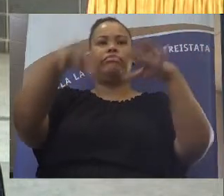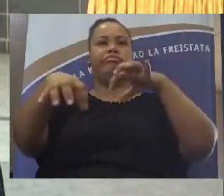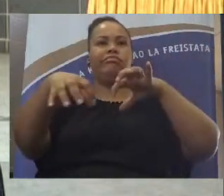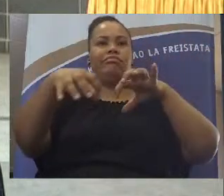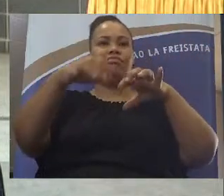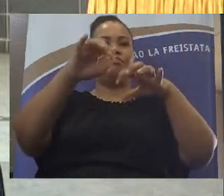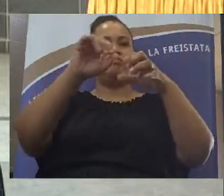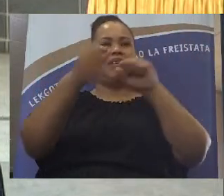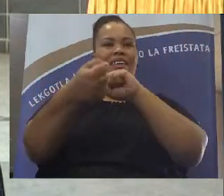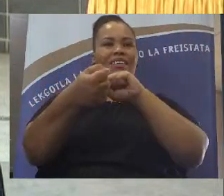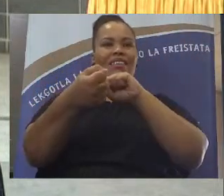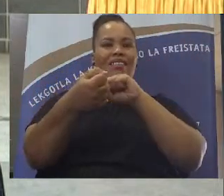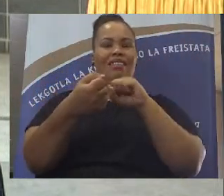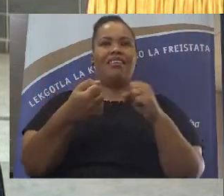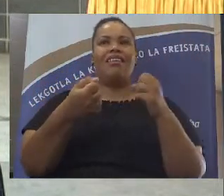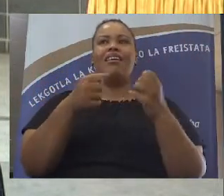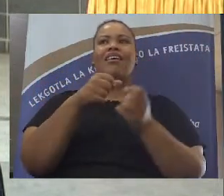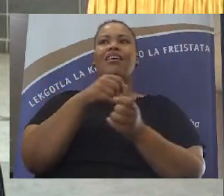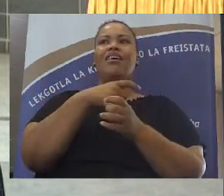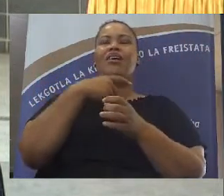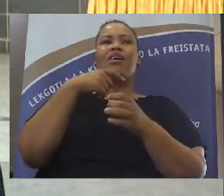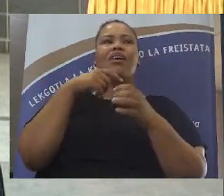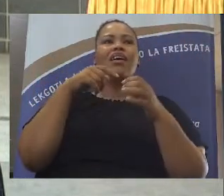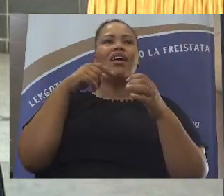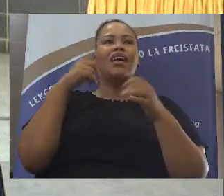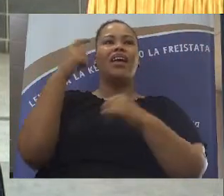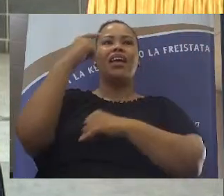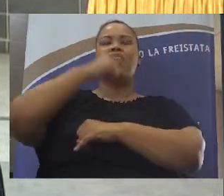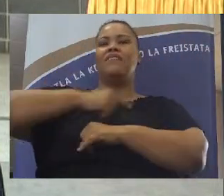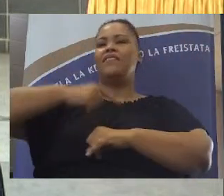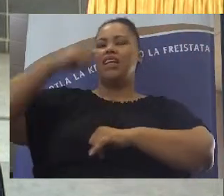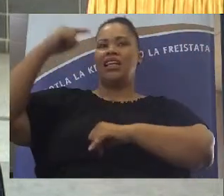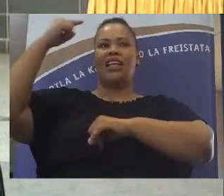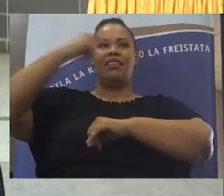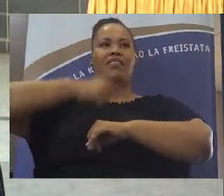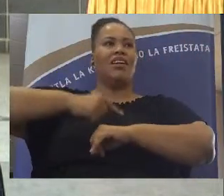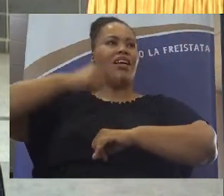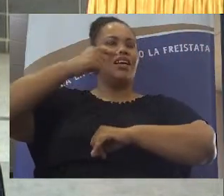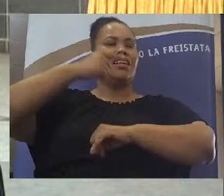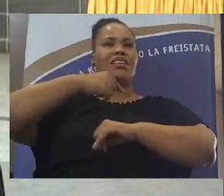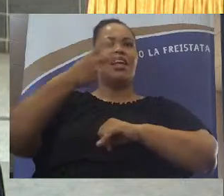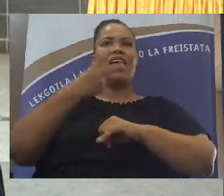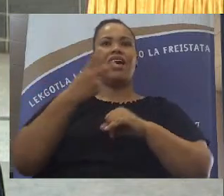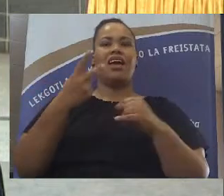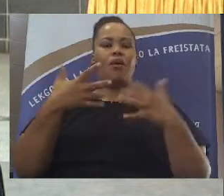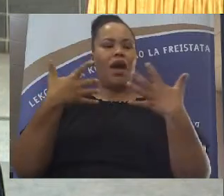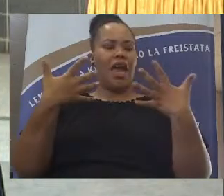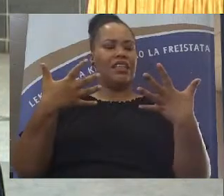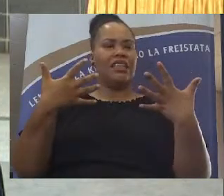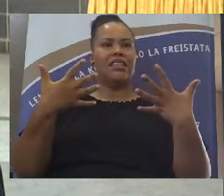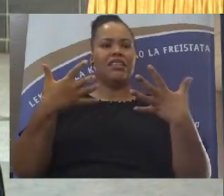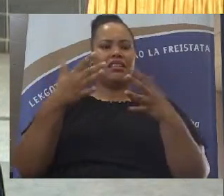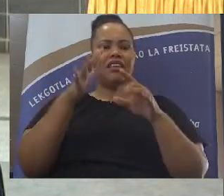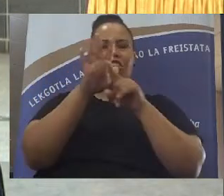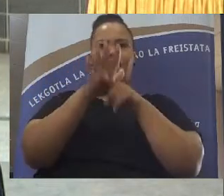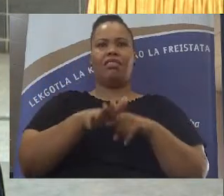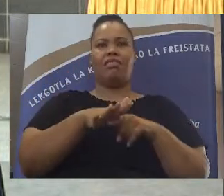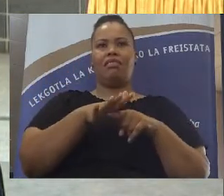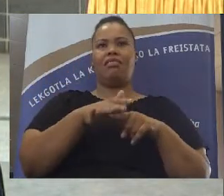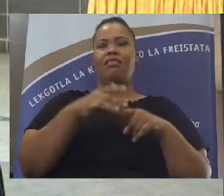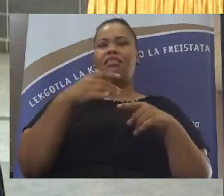uit. Ons word gerob elke dag, selfs met ons hande. Ek as 'n ambagsman